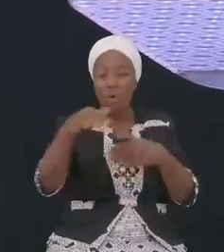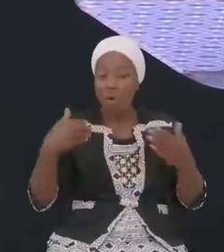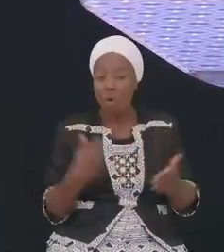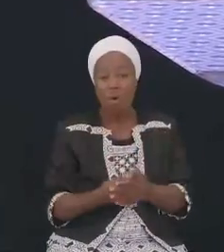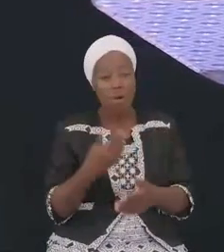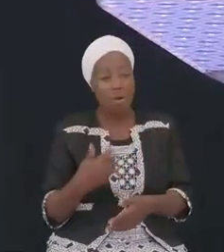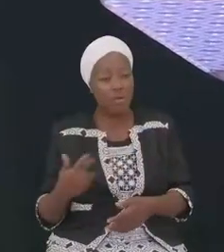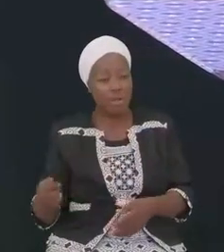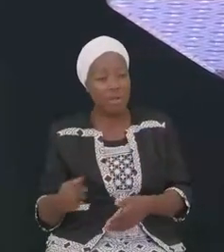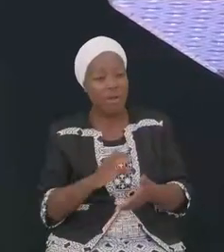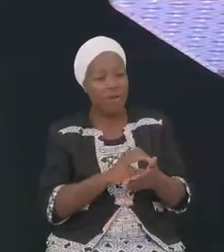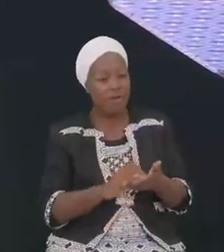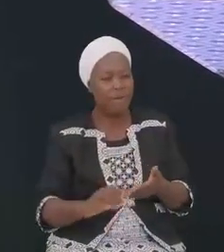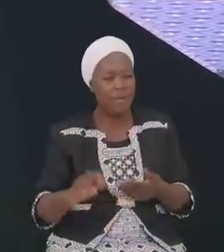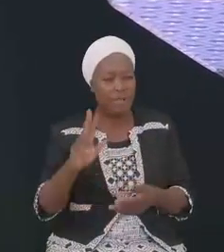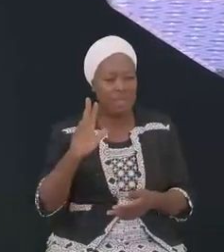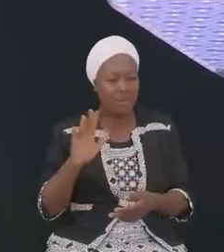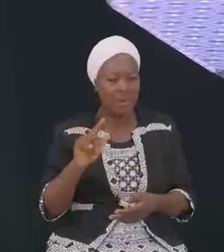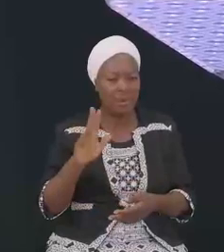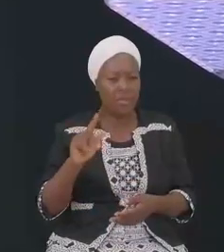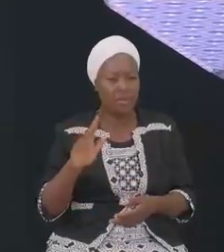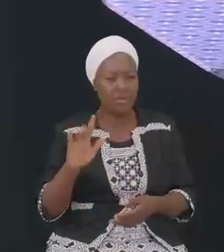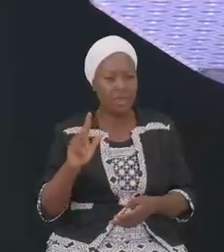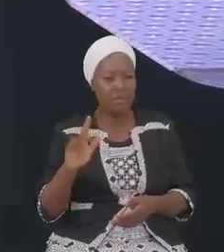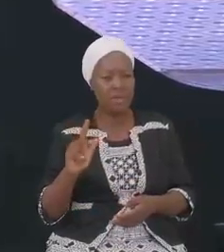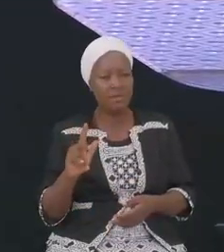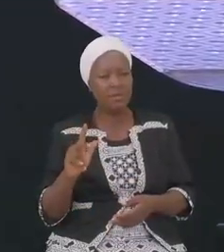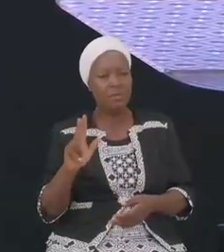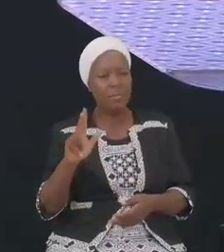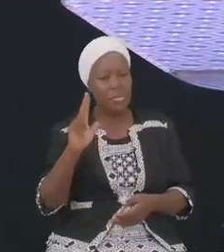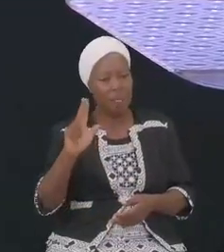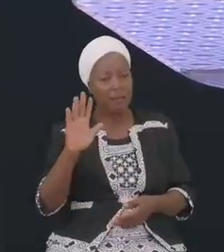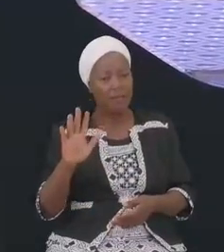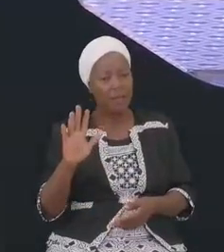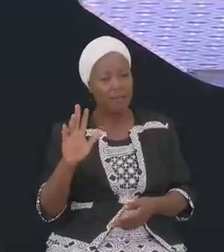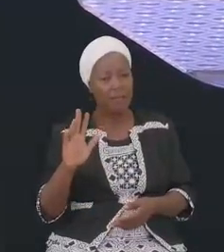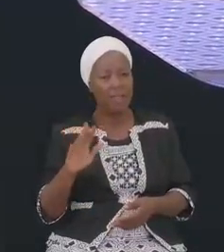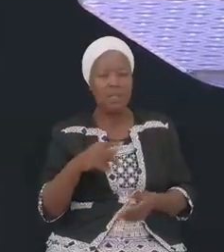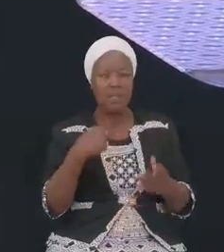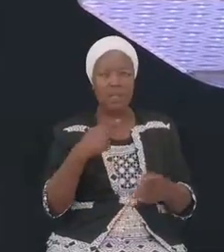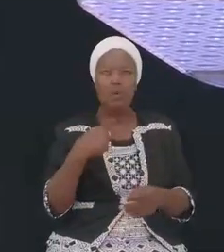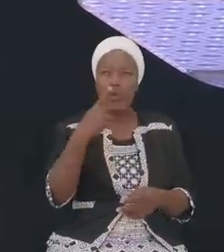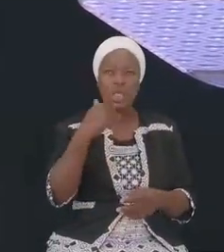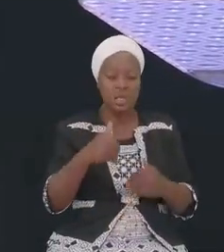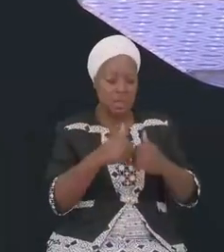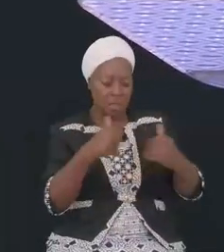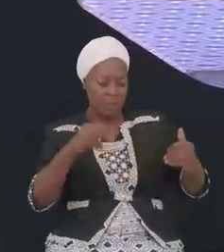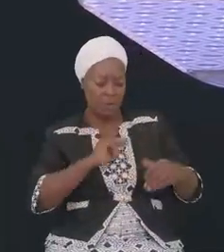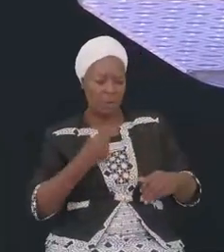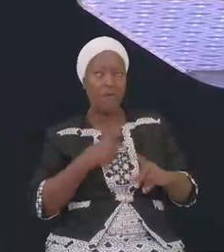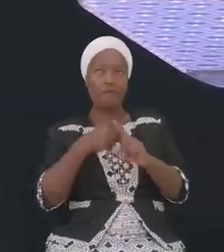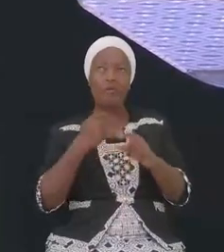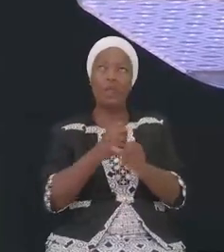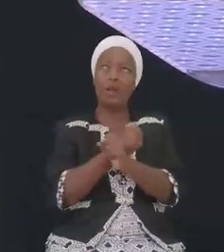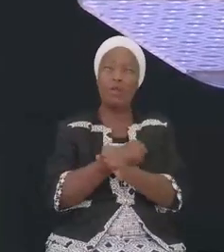verset 35. 35 nous dit qui nous séparera de l'amour de Christ.